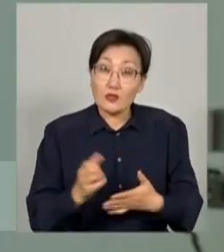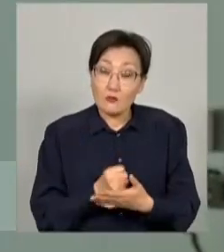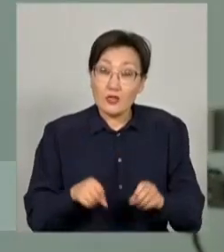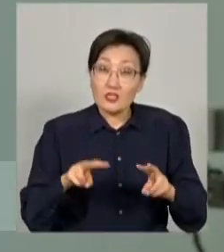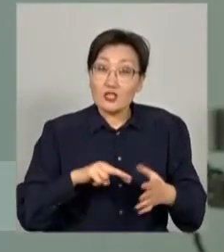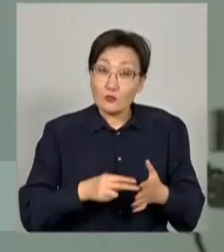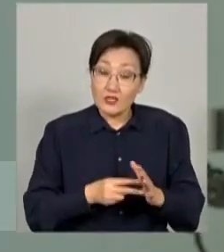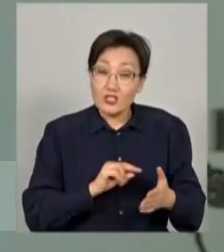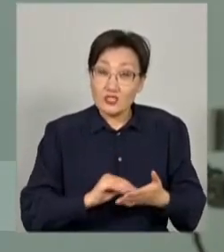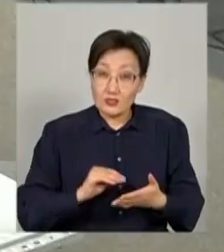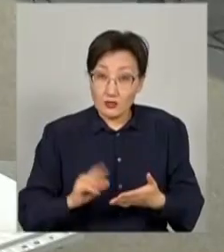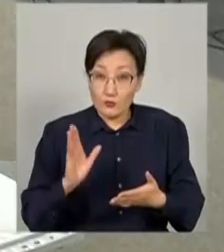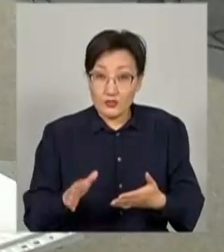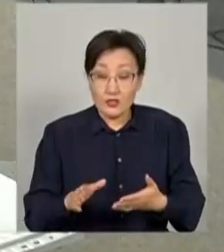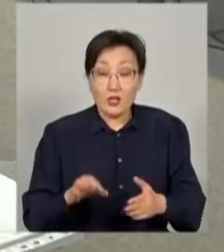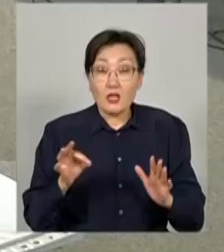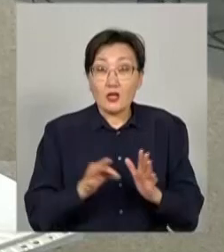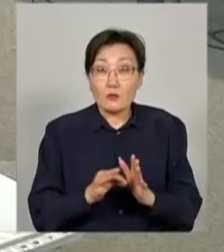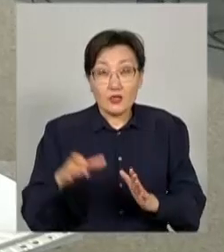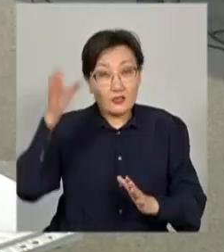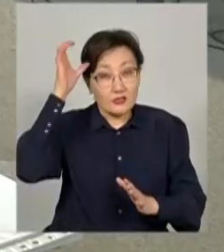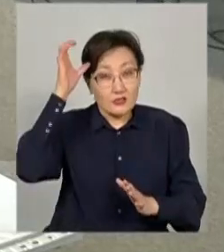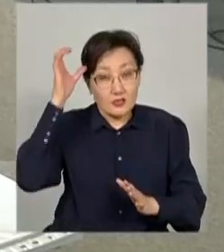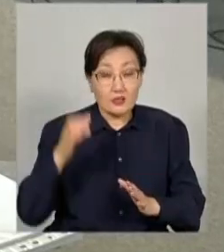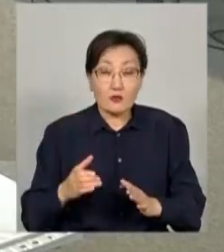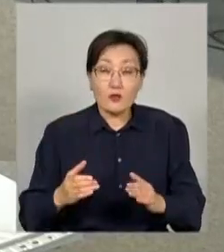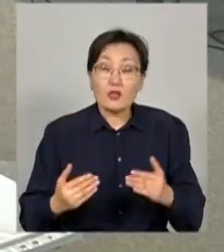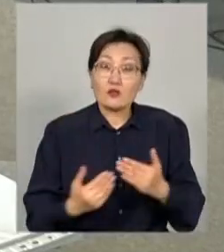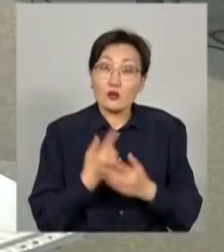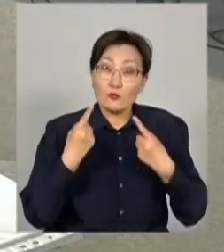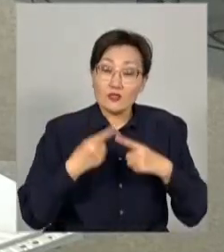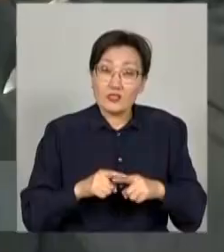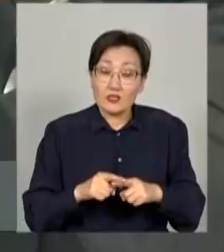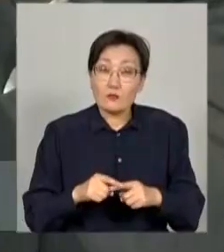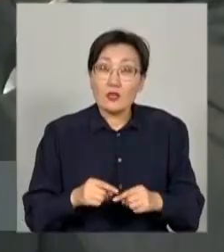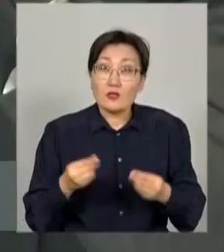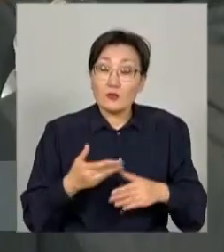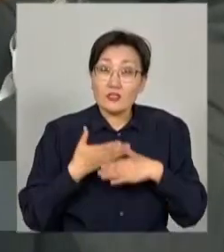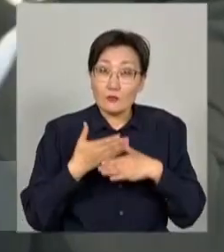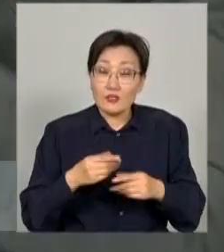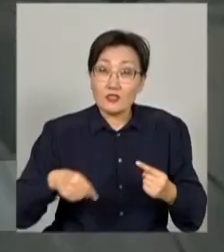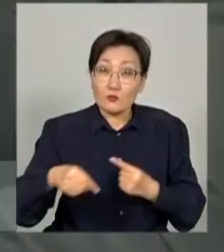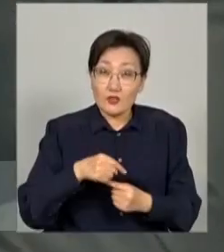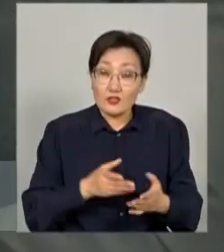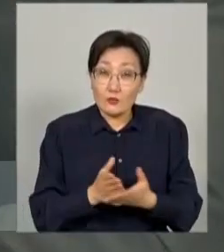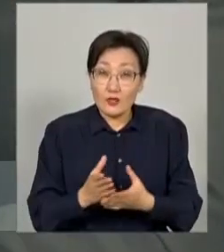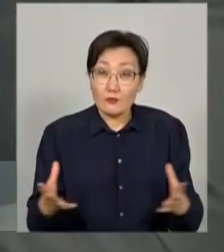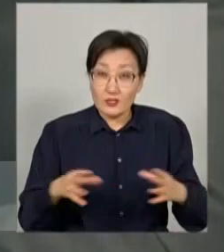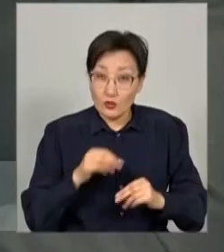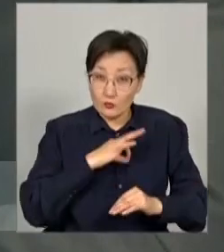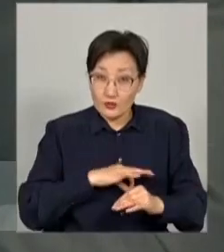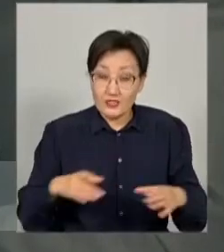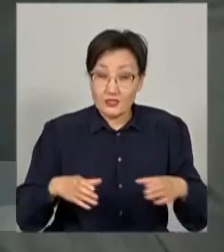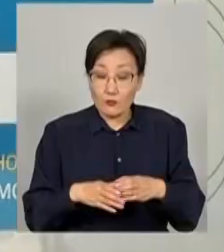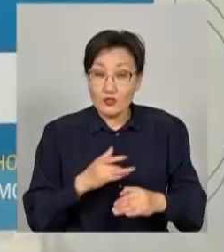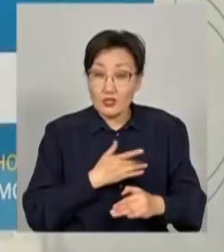жоспарлар әзірленеді. Мақсат ғылыми инновацияларды коммерцияландырып, мемлекеттік компаниялар мен кәсіпкерлік салада қолдану. Комитетке